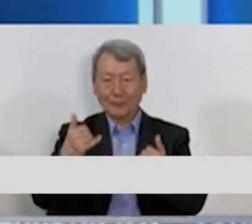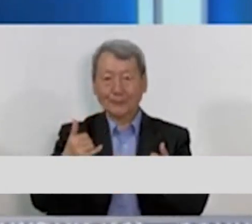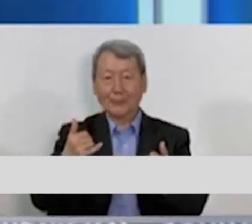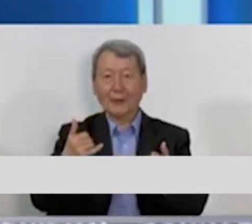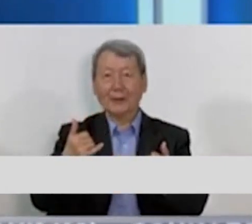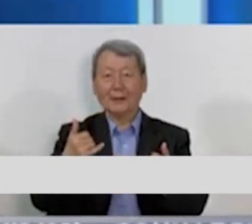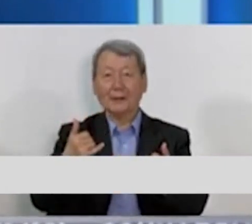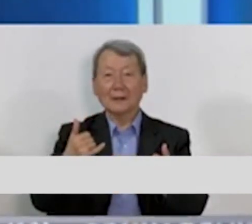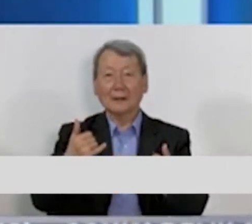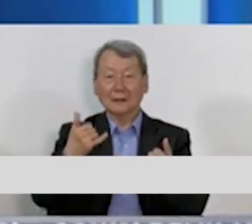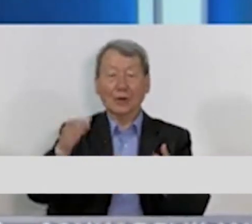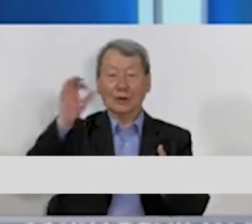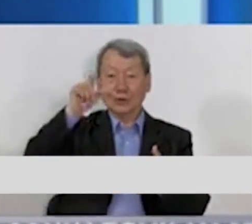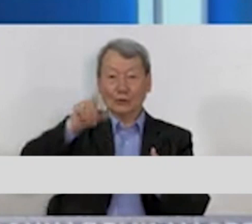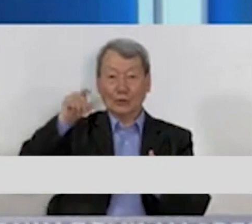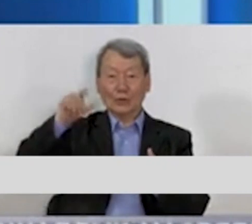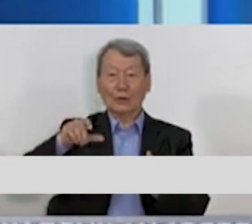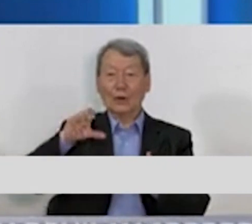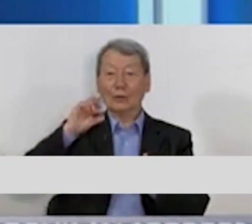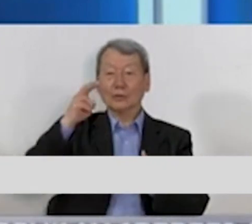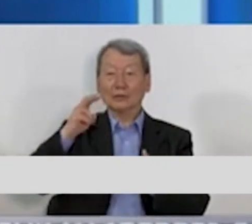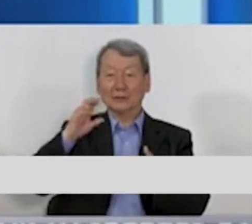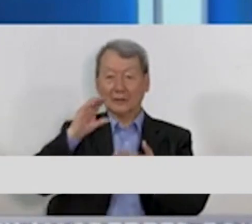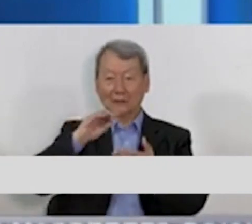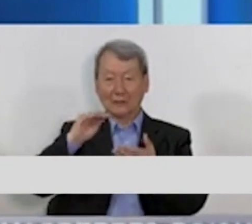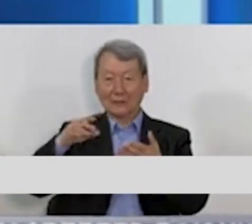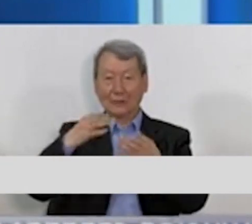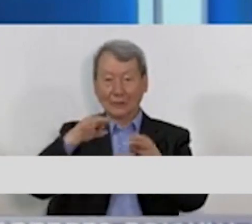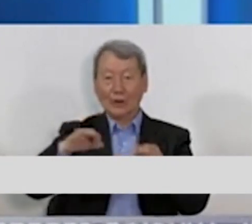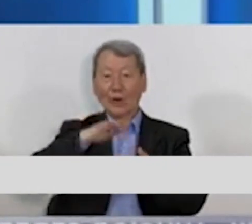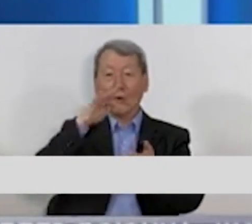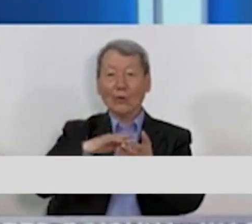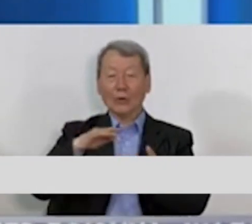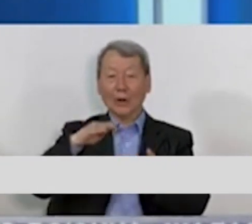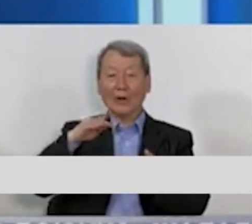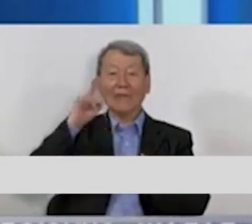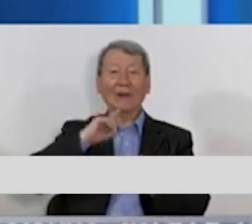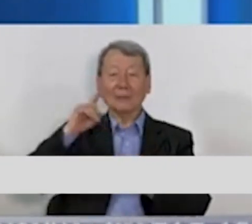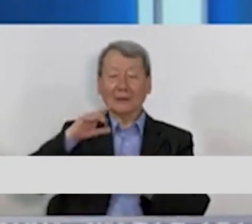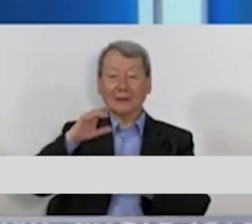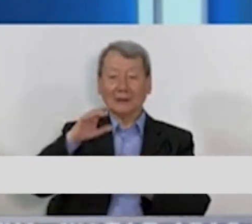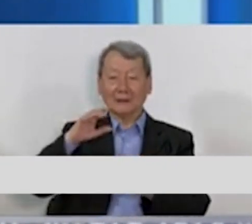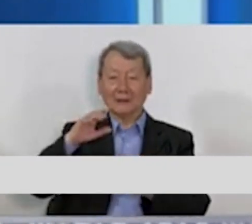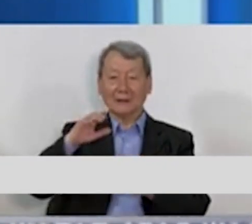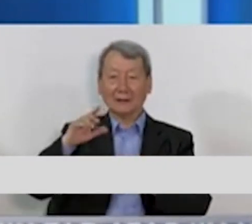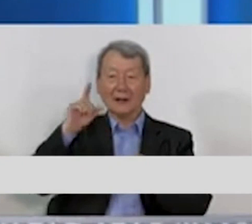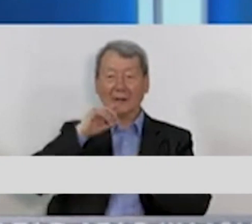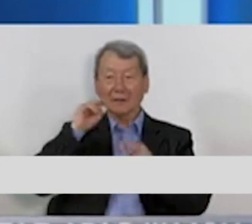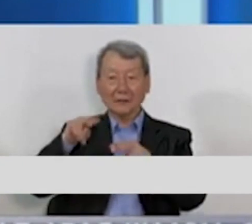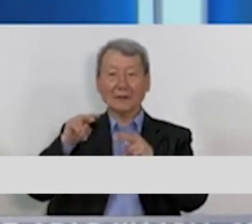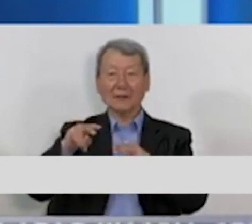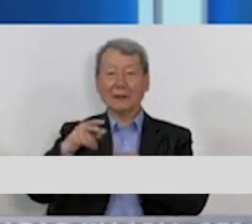биздин жарандарыбыз социалдык тармактарга чыгарып, Жалабат шаарынын убактылуу кармоочу жайларында